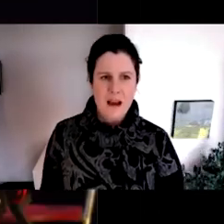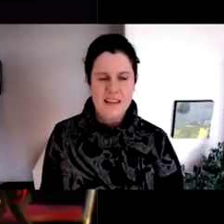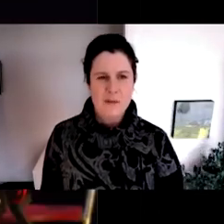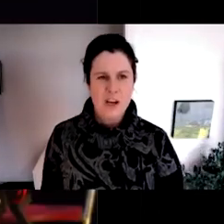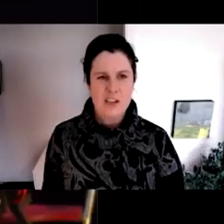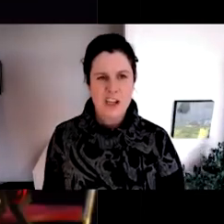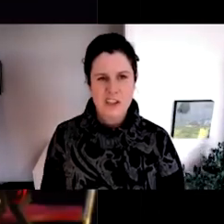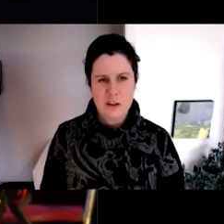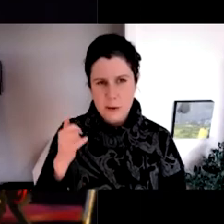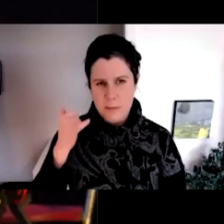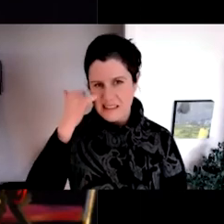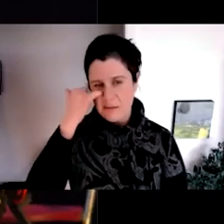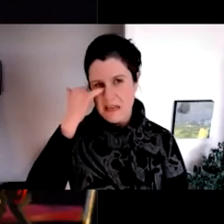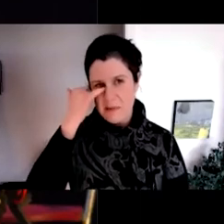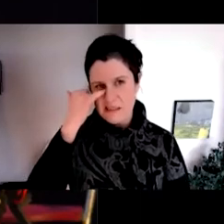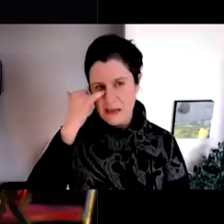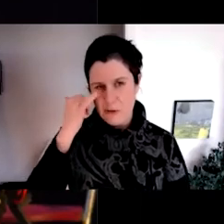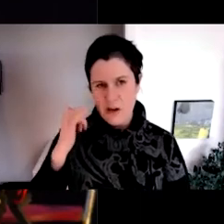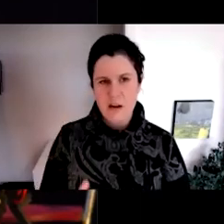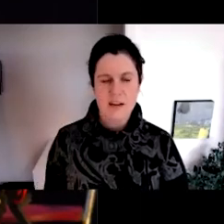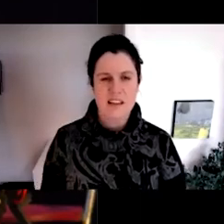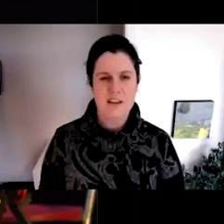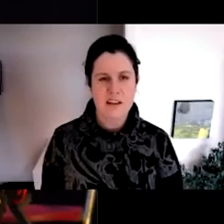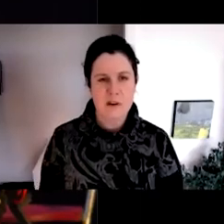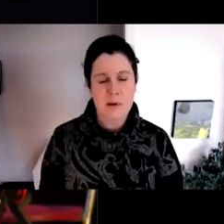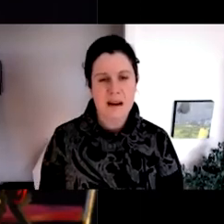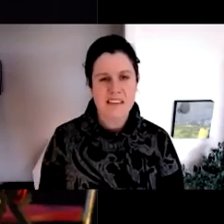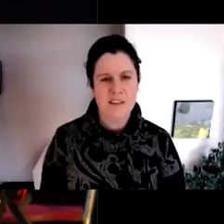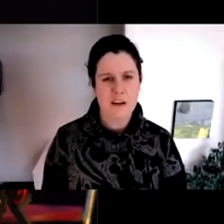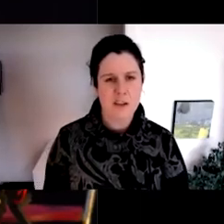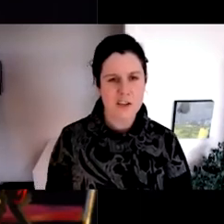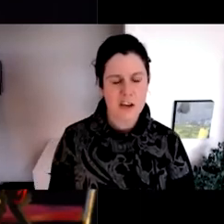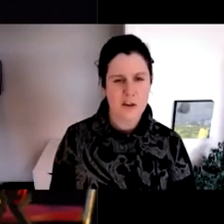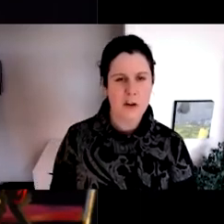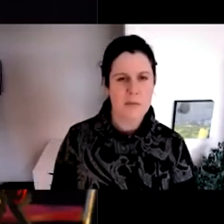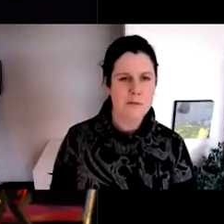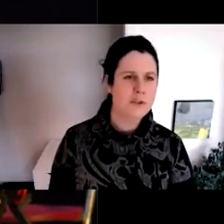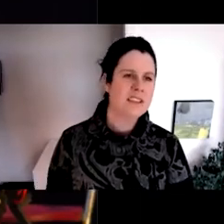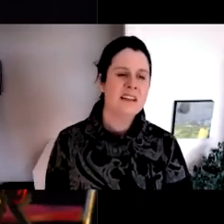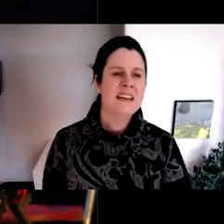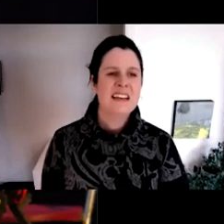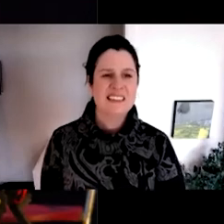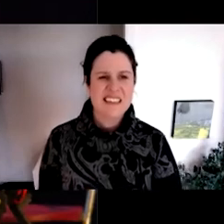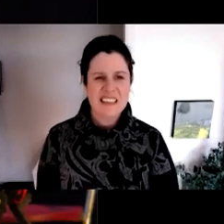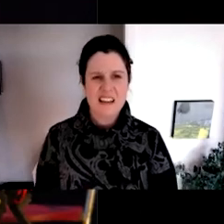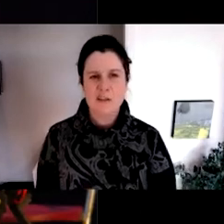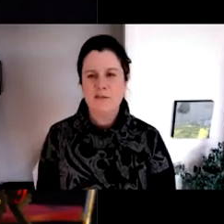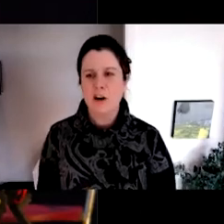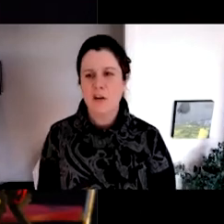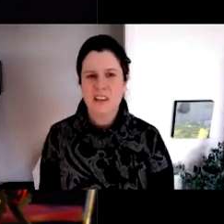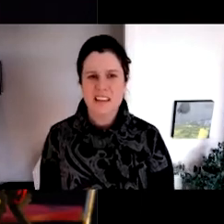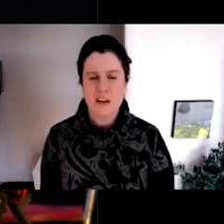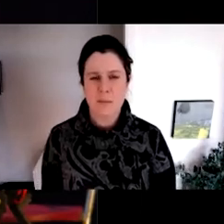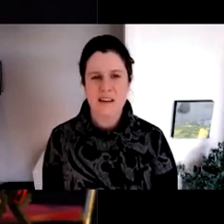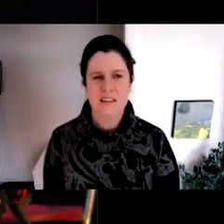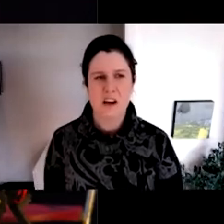en termes de recherche j'adopte le paradigme émancipatoire tel que développé par différents chercheurs dont Normand Boucher qui s'inscrit dans une